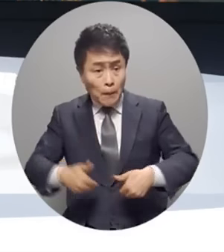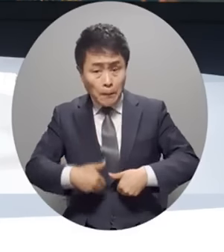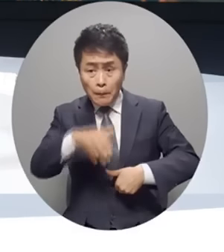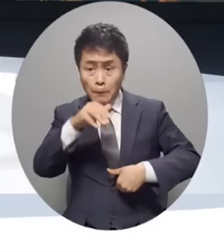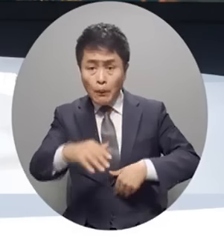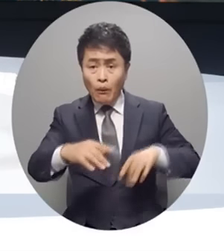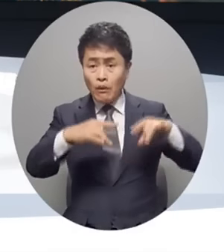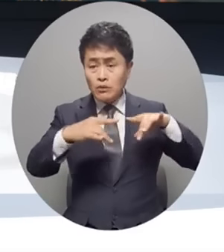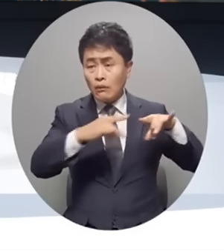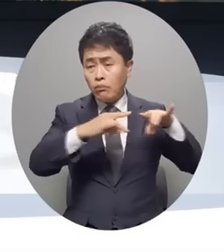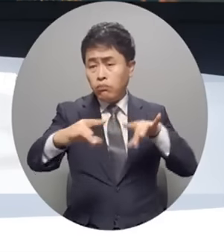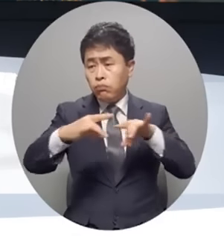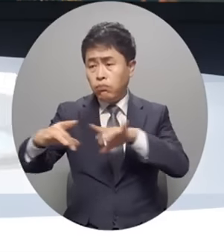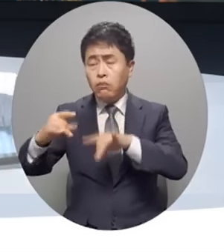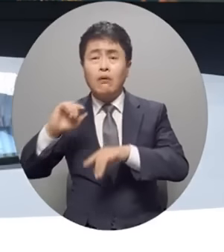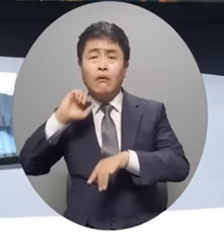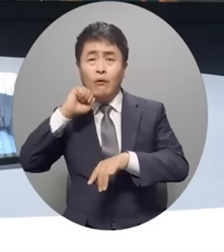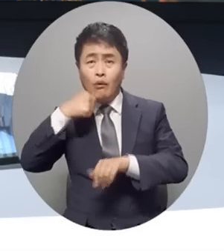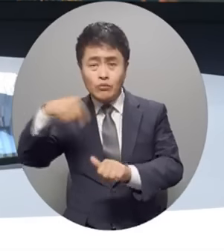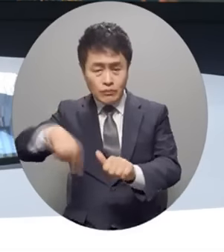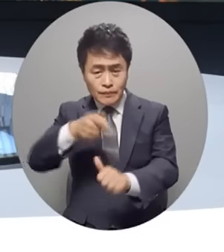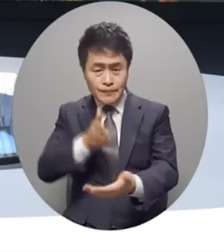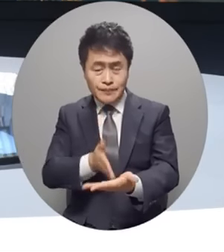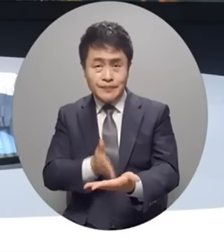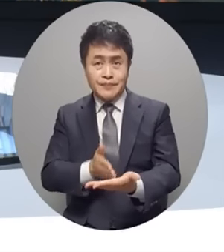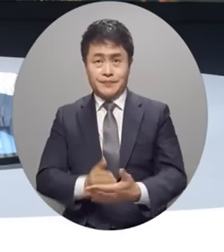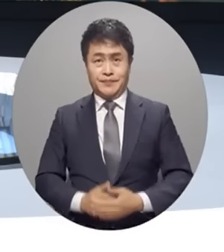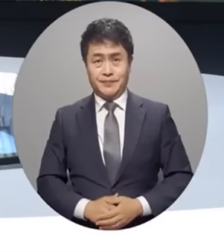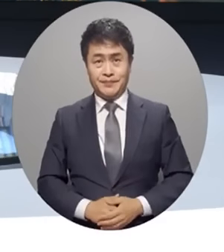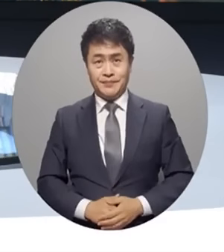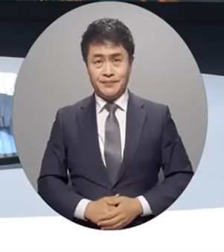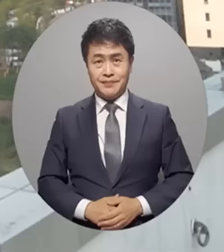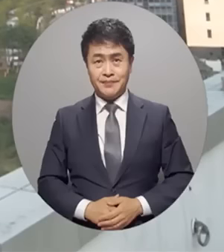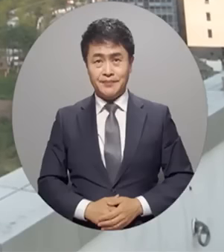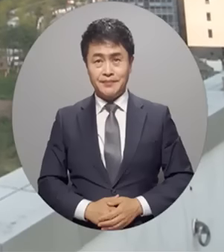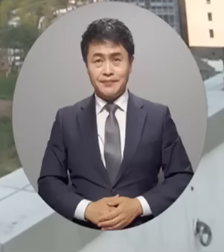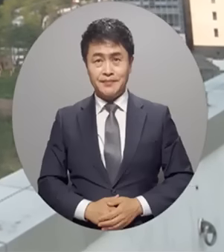제대로 보내지 못하는 거죠. 장슬기 기자가 취재했습니다.